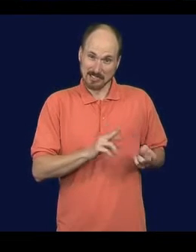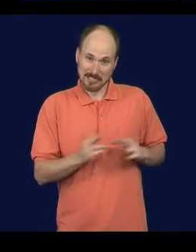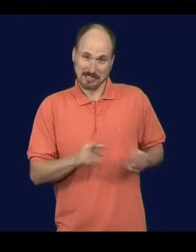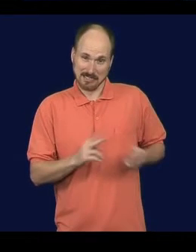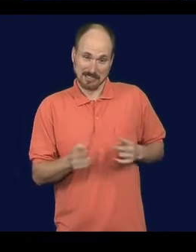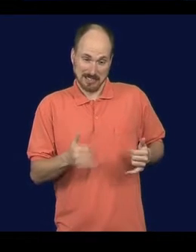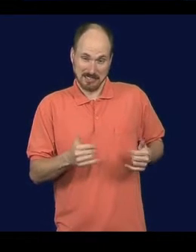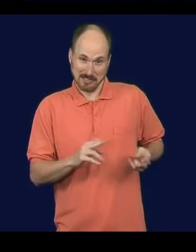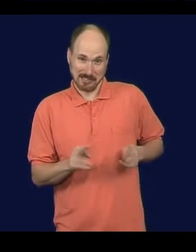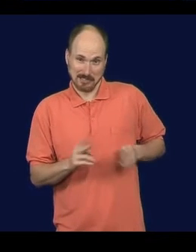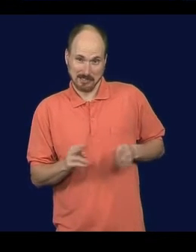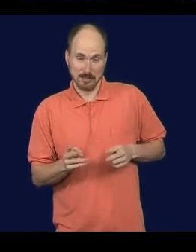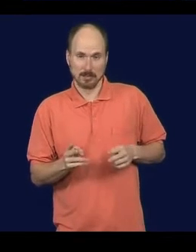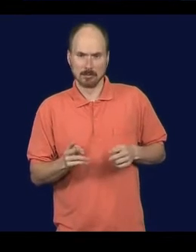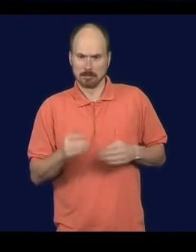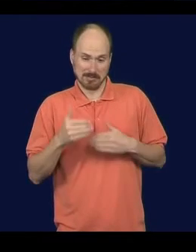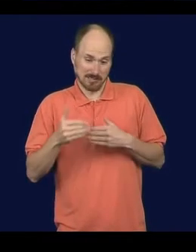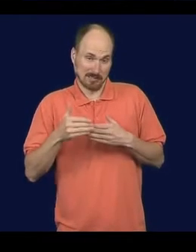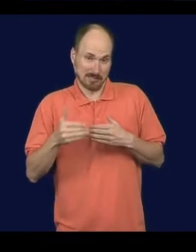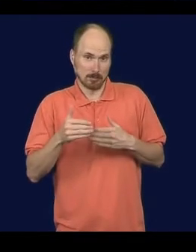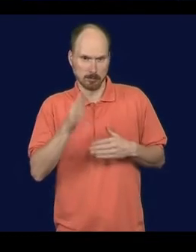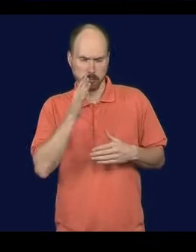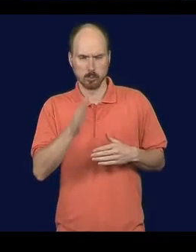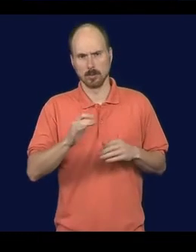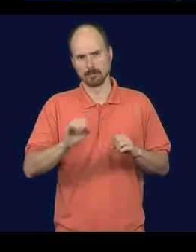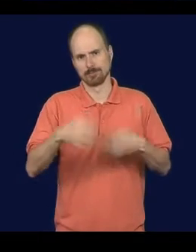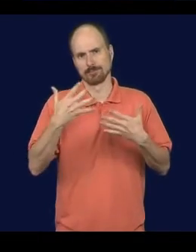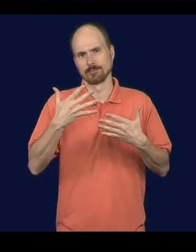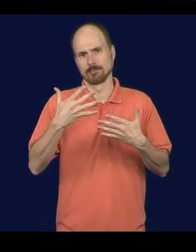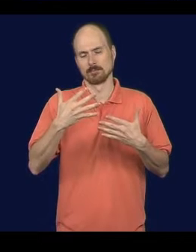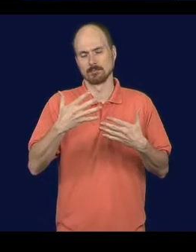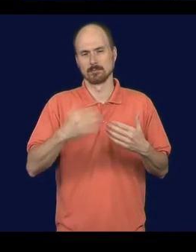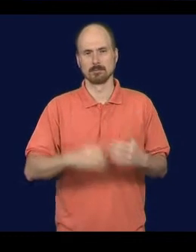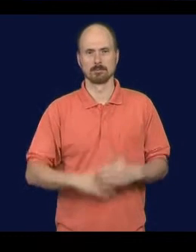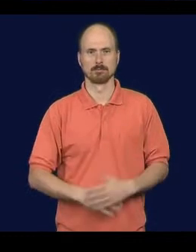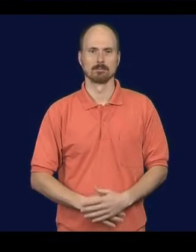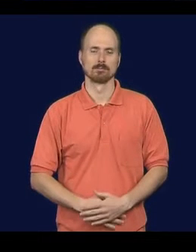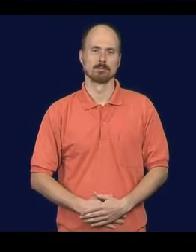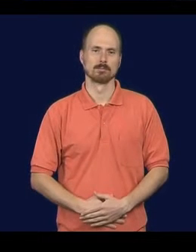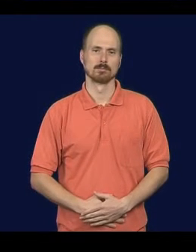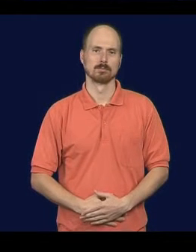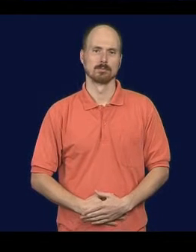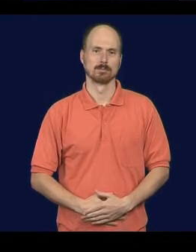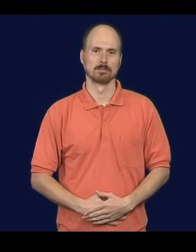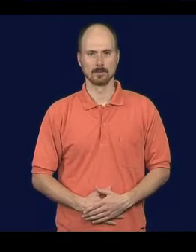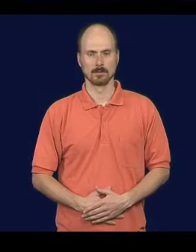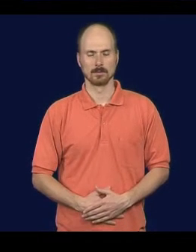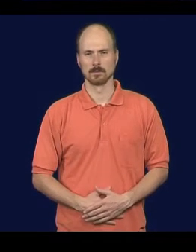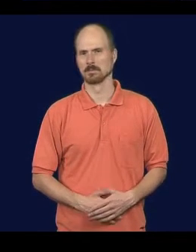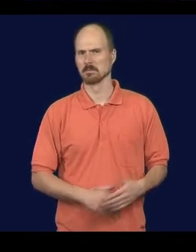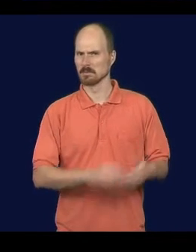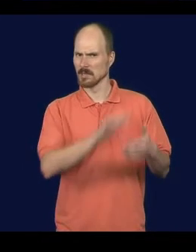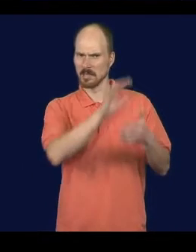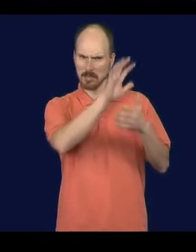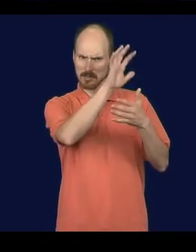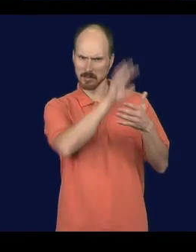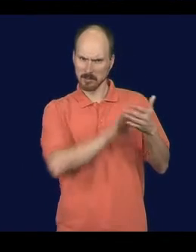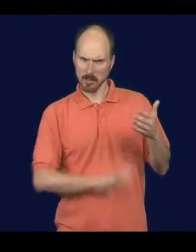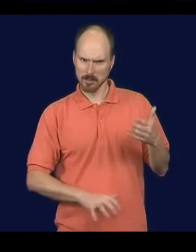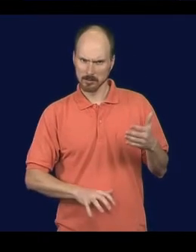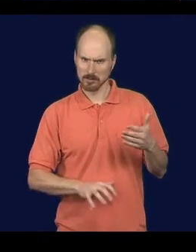zajímalo vůbec mobilní chytrý telefon, to je spousta mobilních chytrých telefon, tak na jaké platformě tento telefon